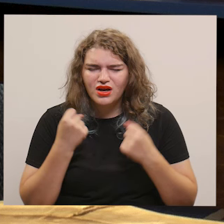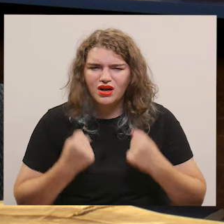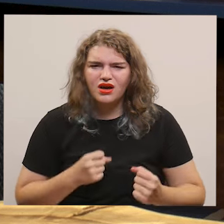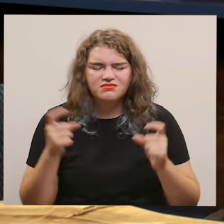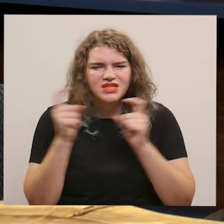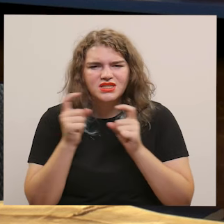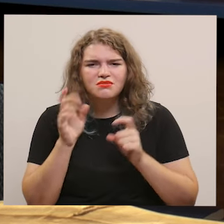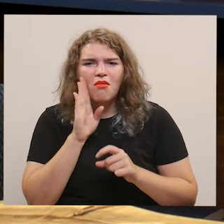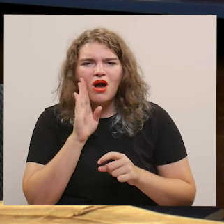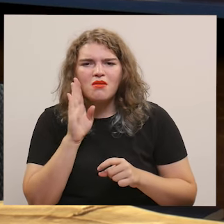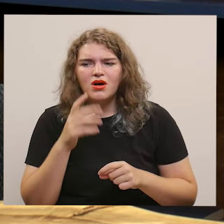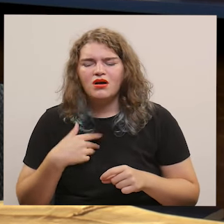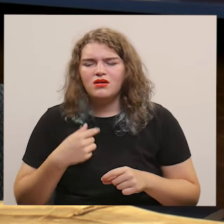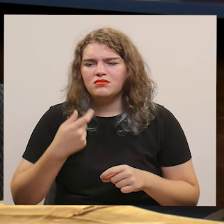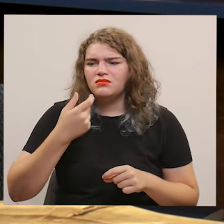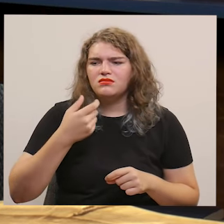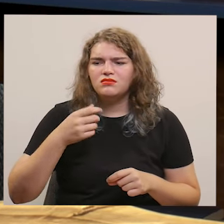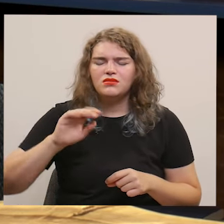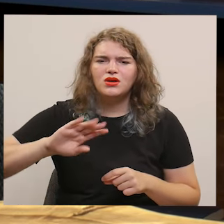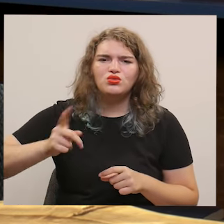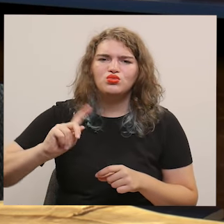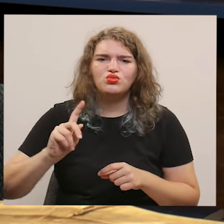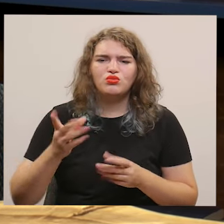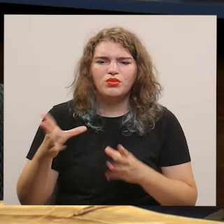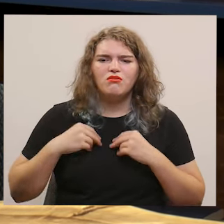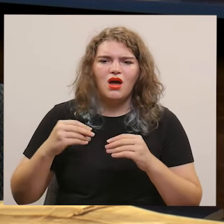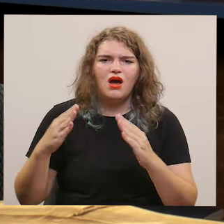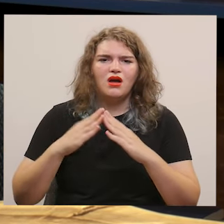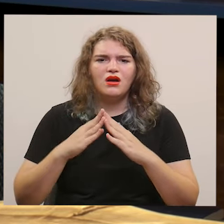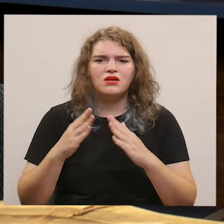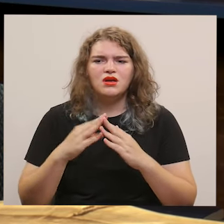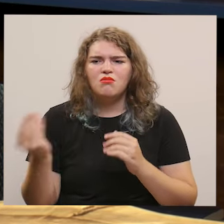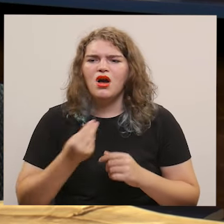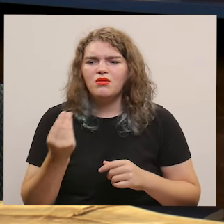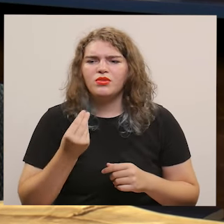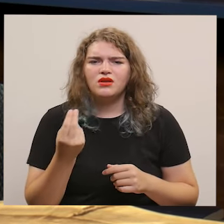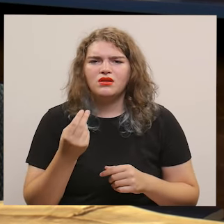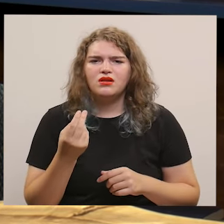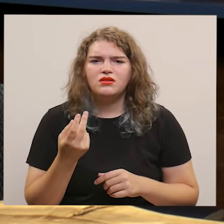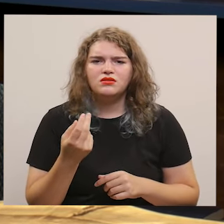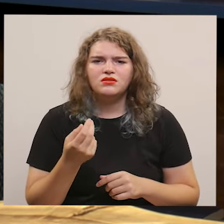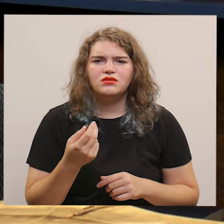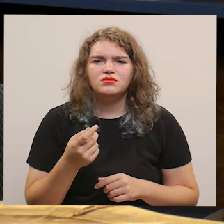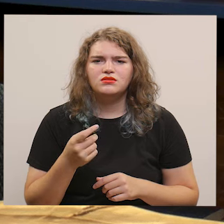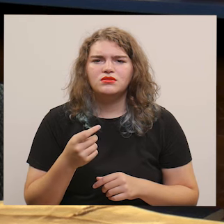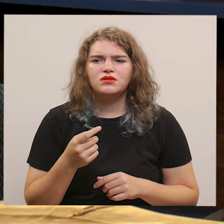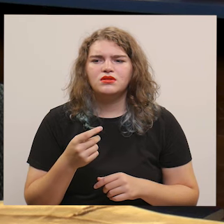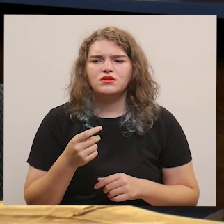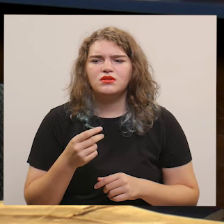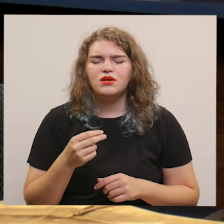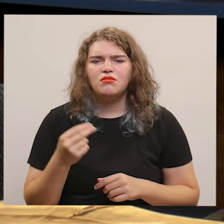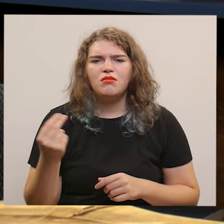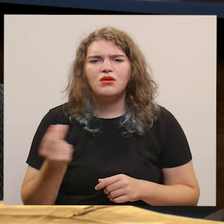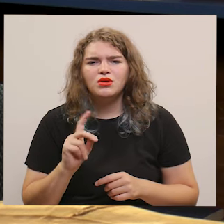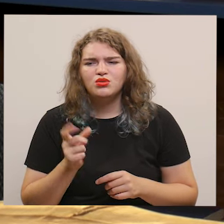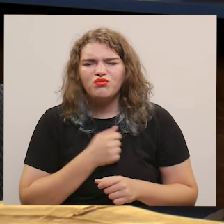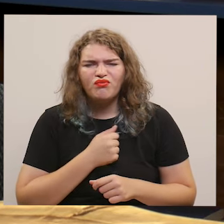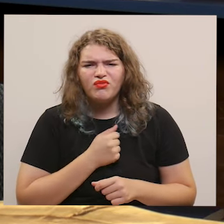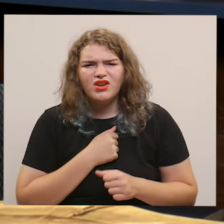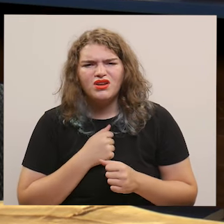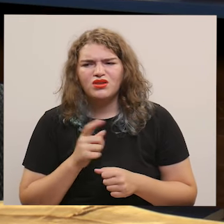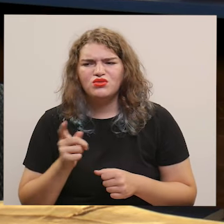momente în care mama mea mă lăsa afară și mă primea în casă și spuneam: „De Doamne să nu... nu știu, să nu-mi fie frică mai mult, sau de